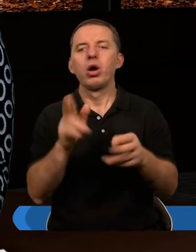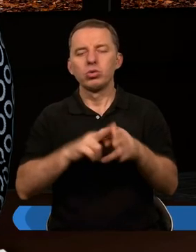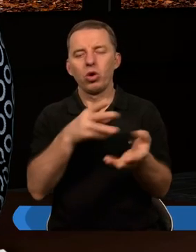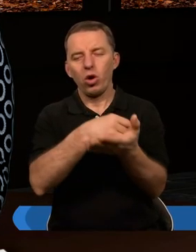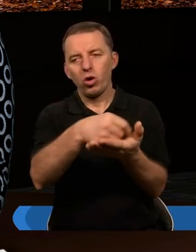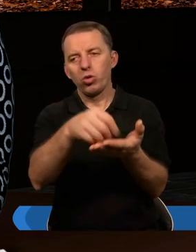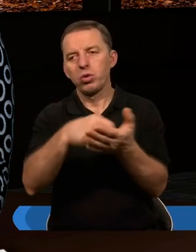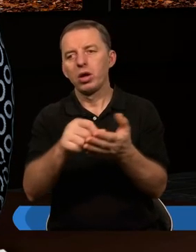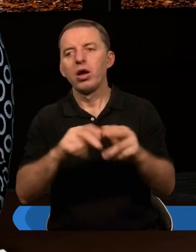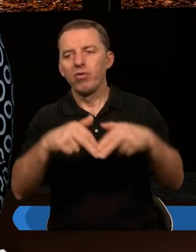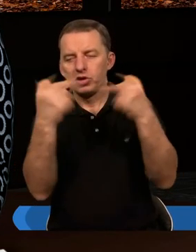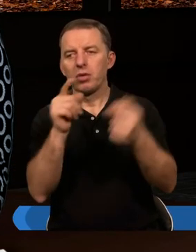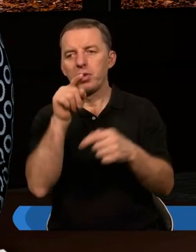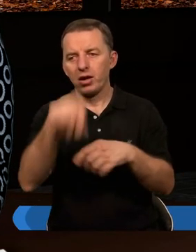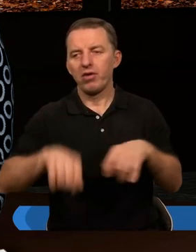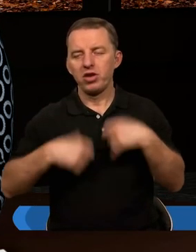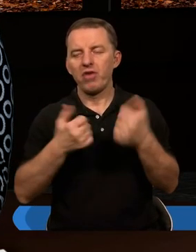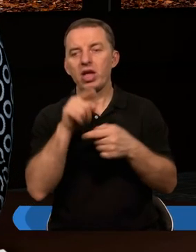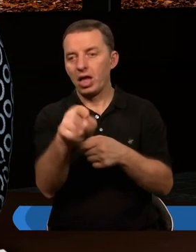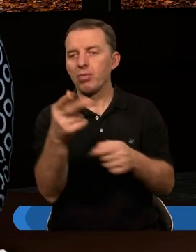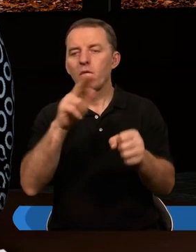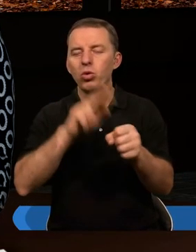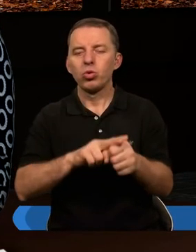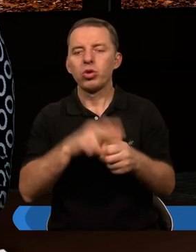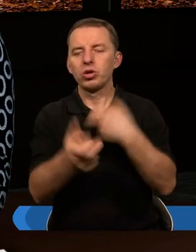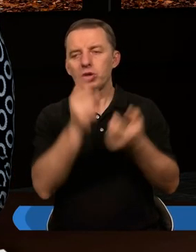który odpłaca w gniewie temu, co czyni źle.